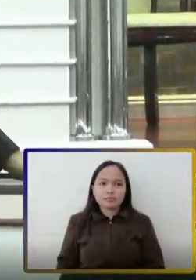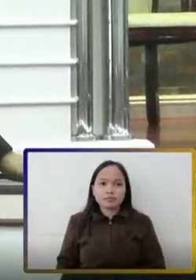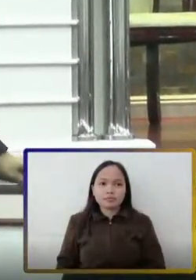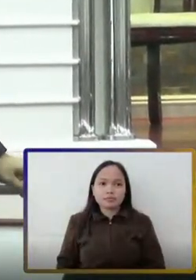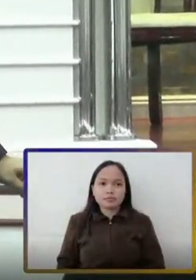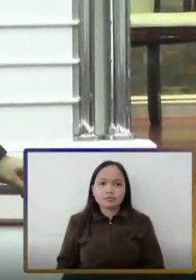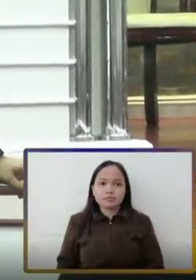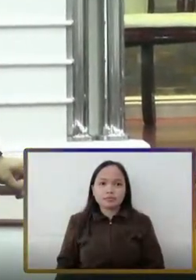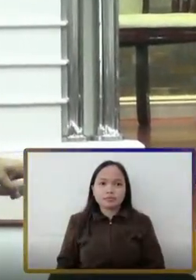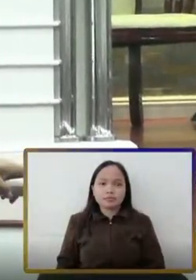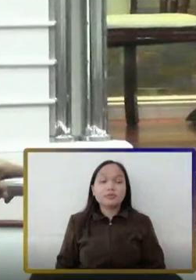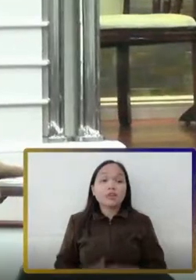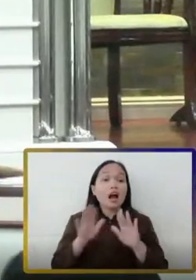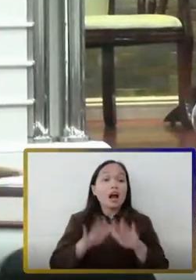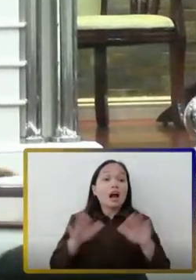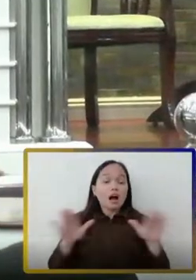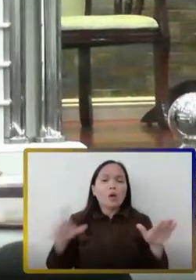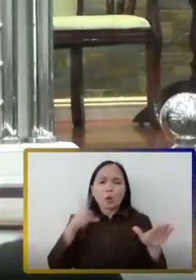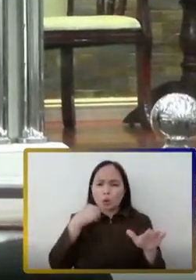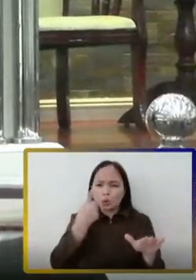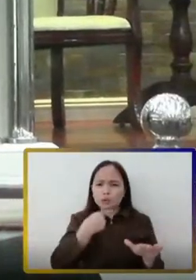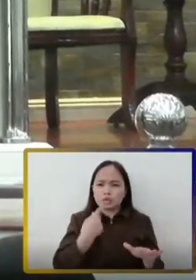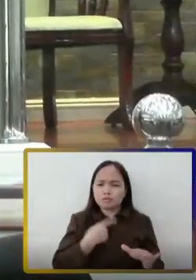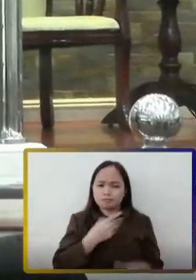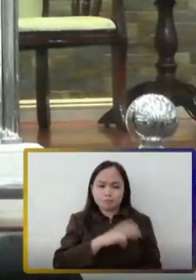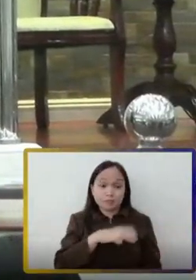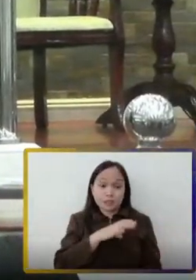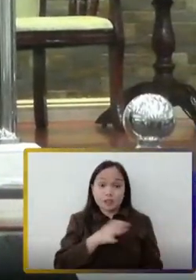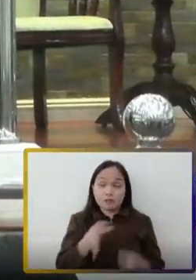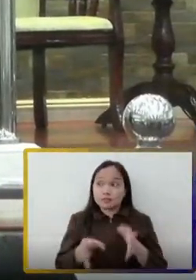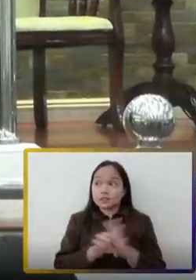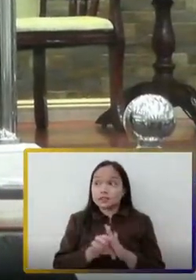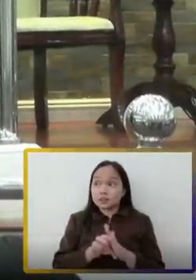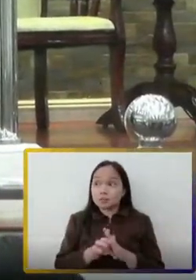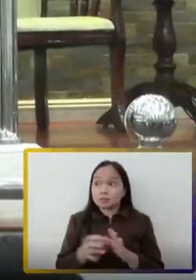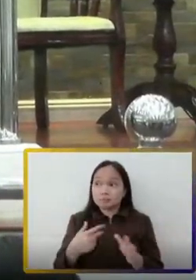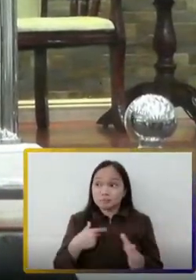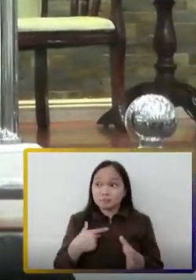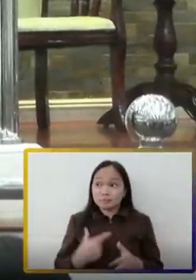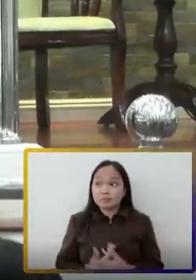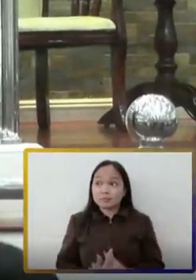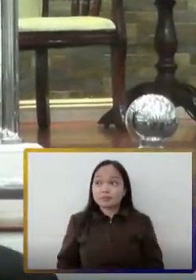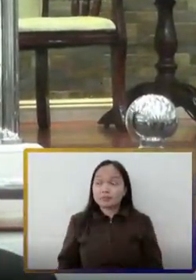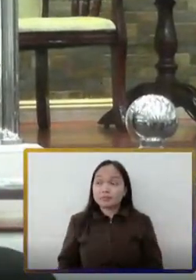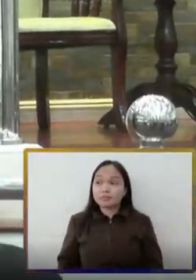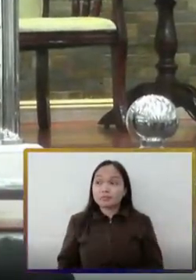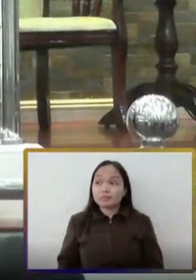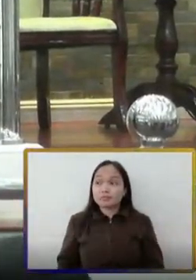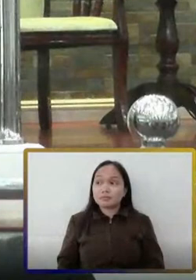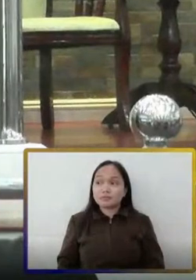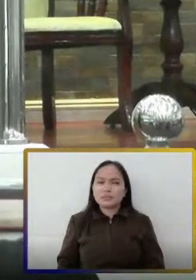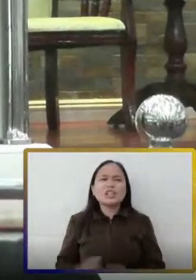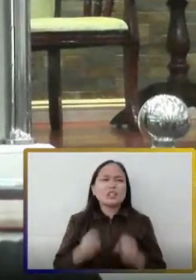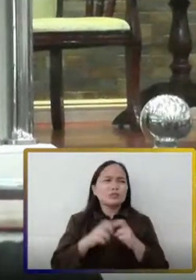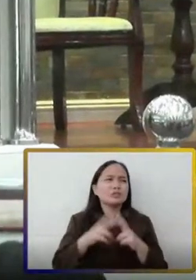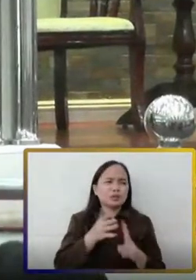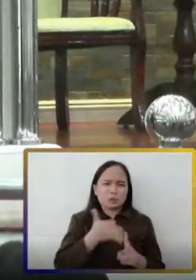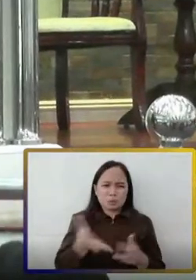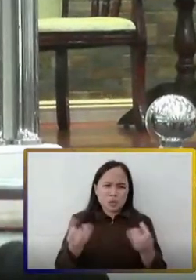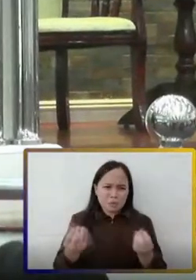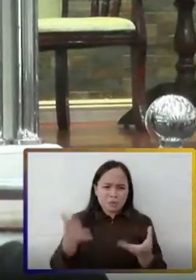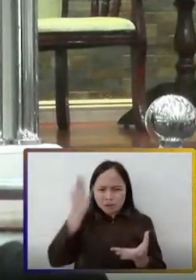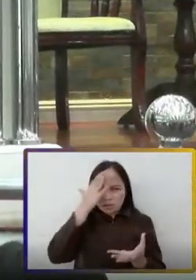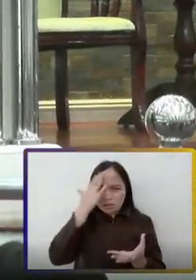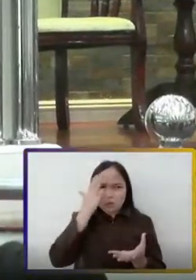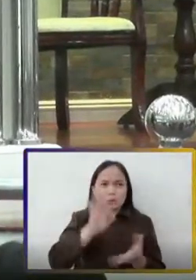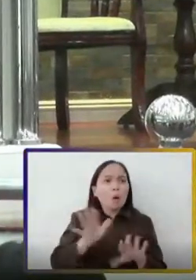Anak na merong character, anak na pagka dumaan, hindi niya, kapatid, kahit na marami kang alam, hindi mo na